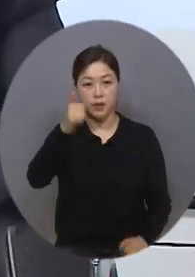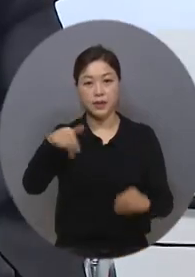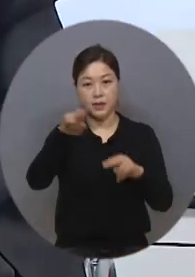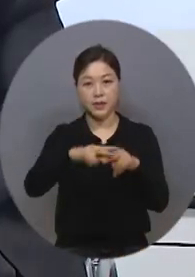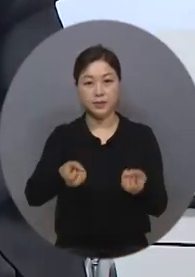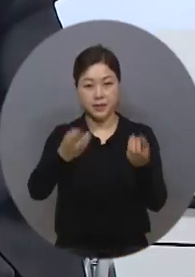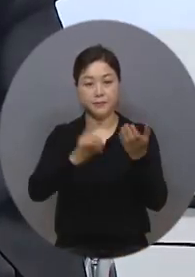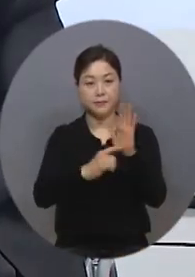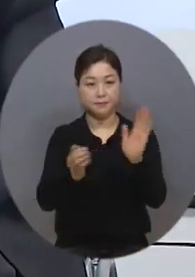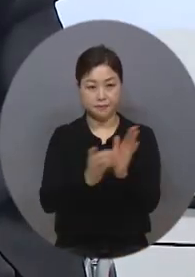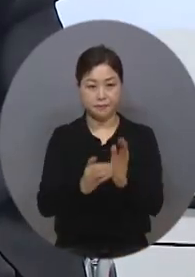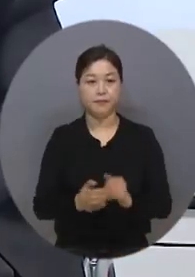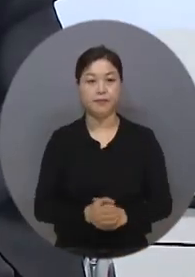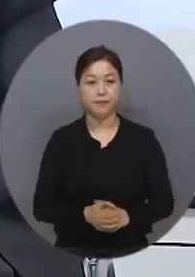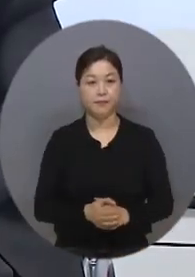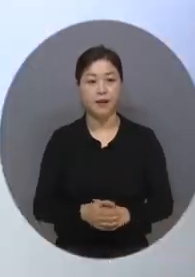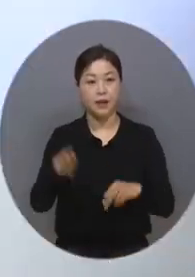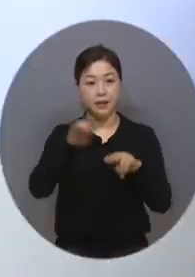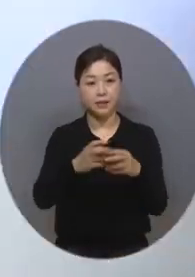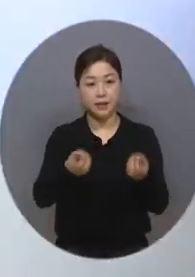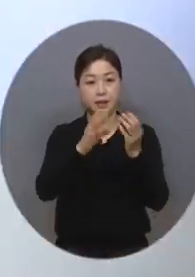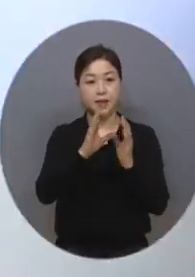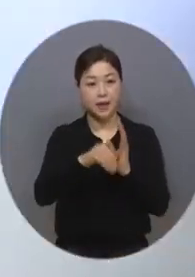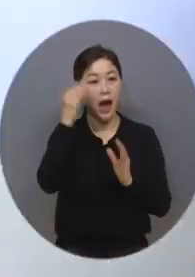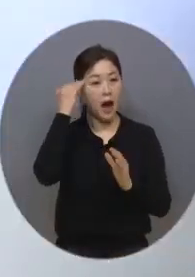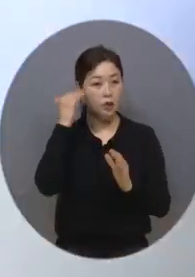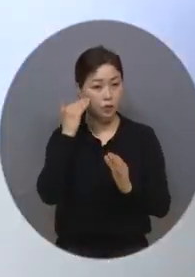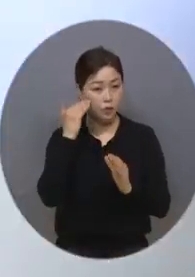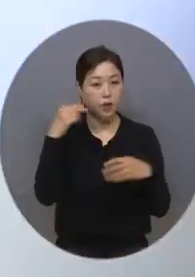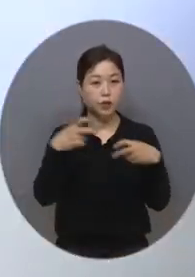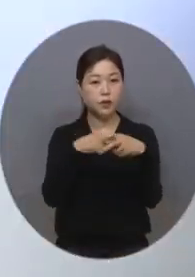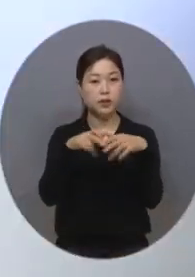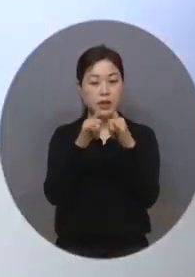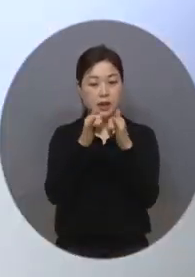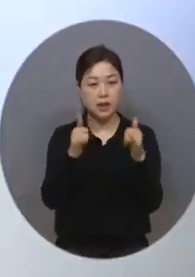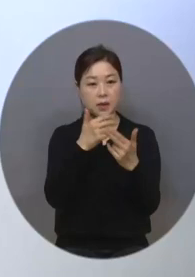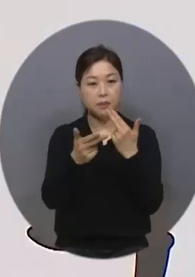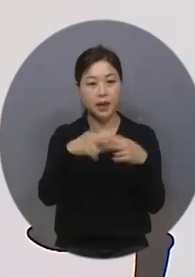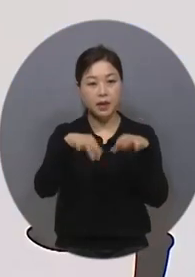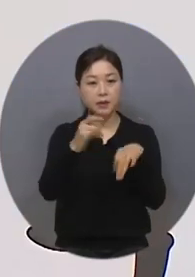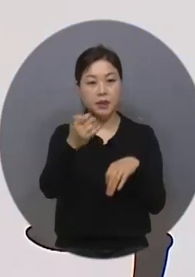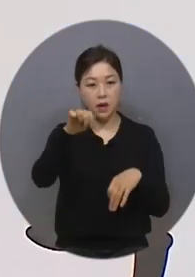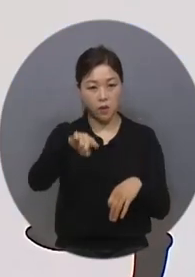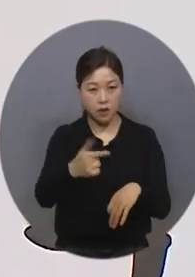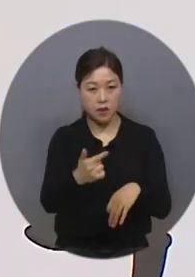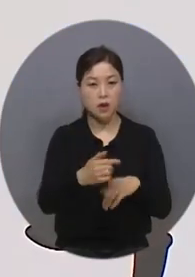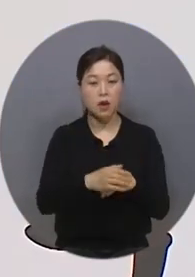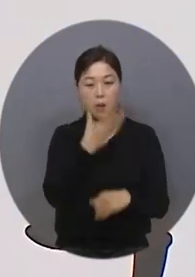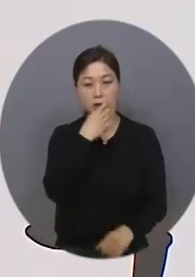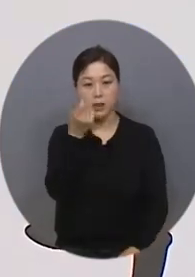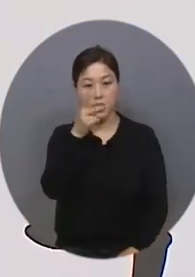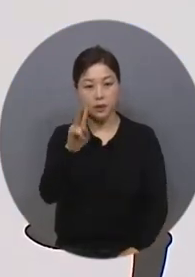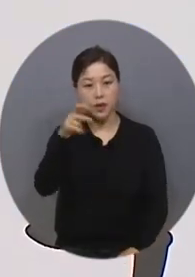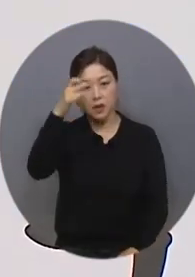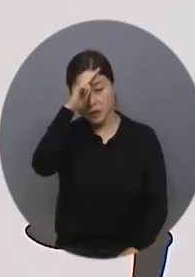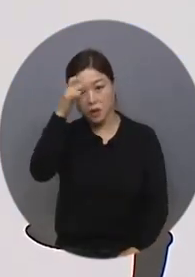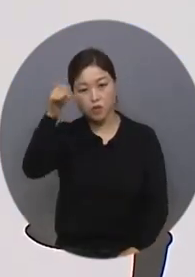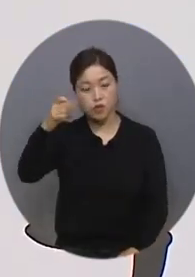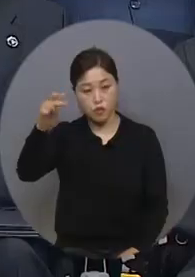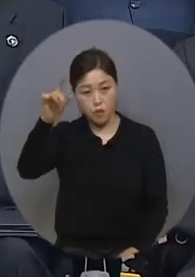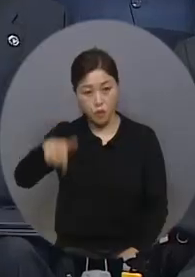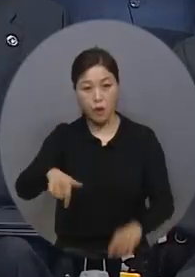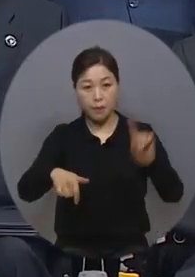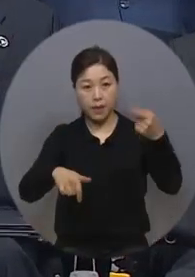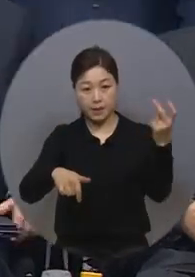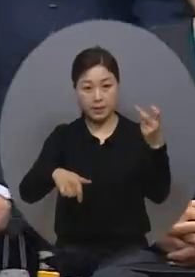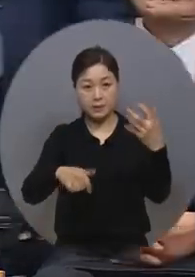열었습니다. 이날 취임식에는 한국교통장애인협회 김낙한 회장, 복지TV 최규혁 회장 등 120여 명이